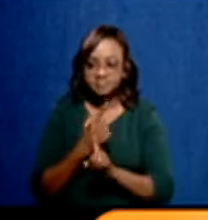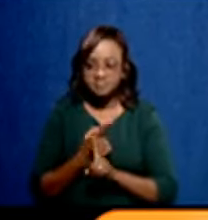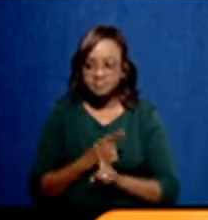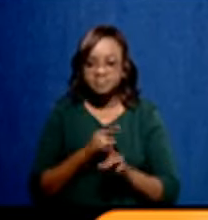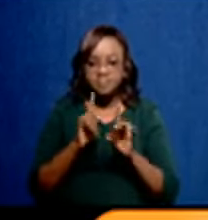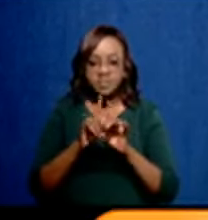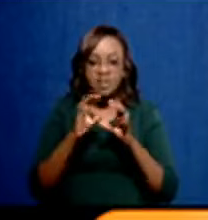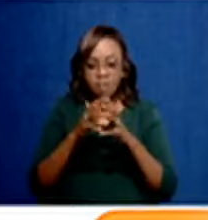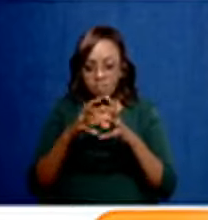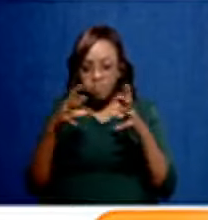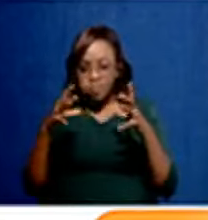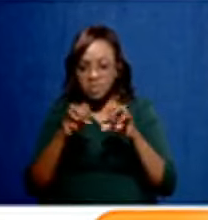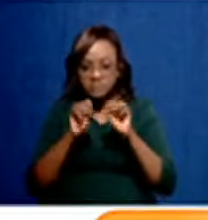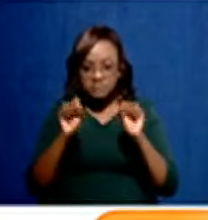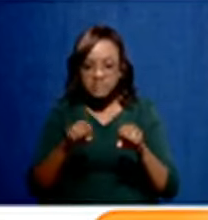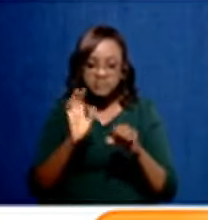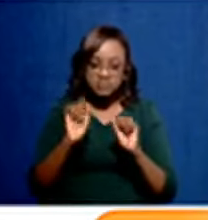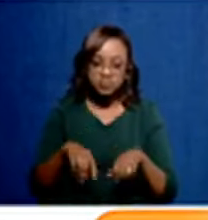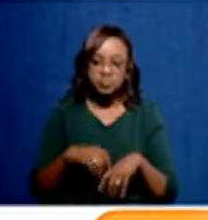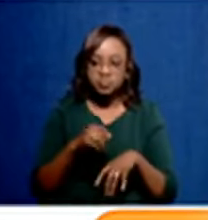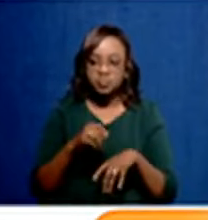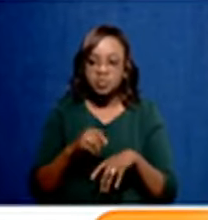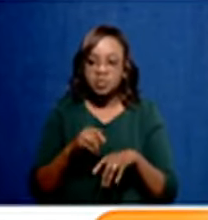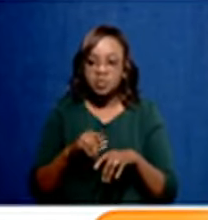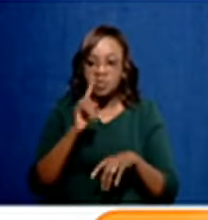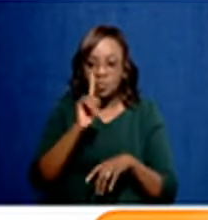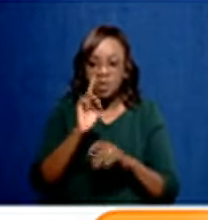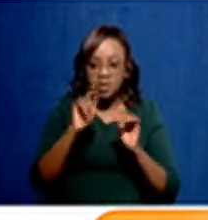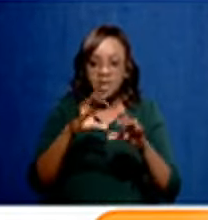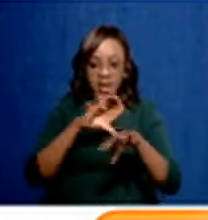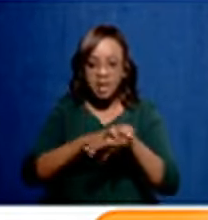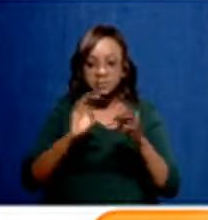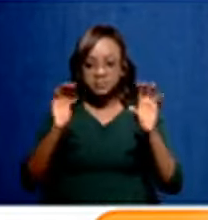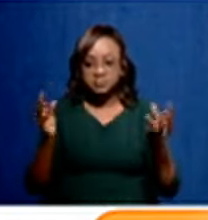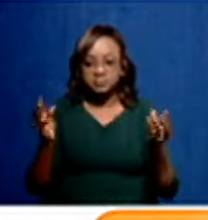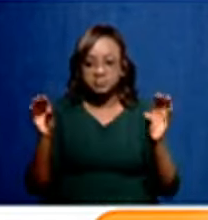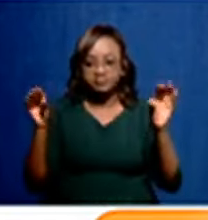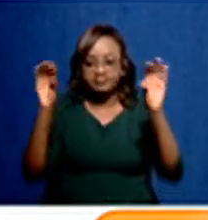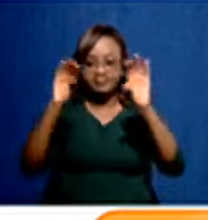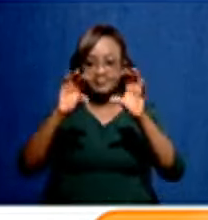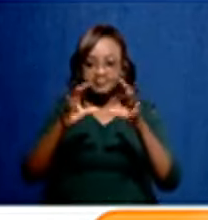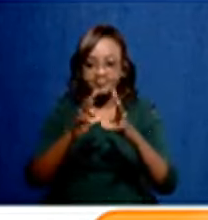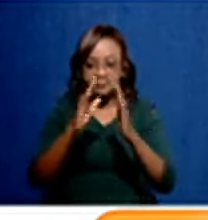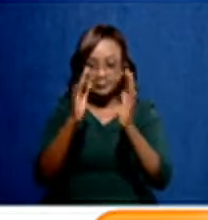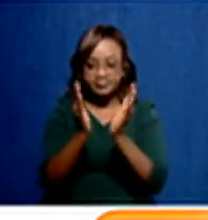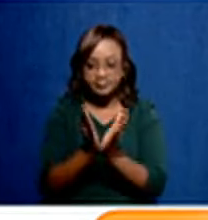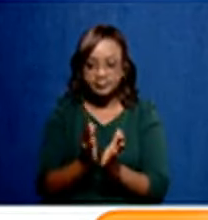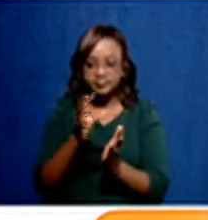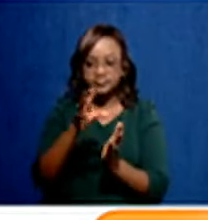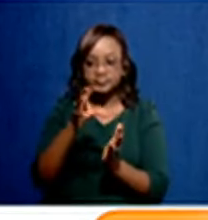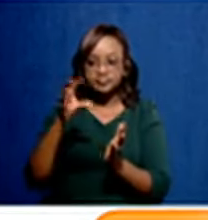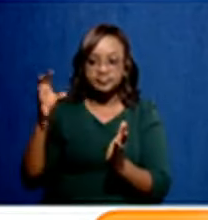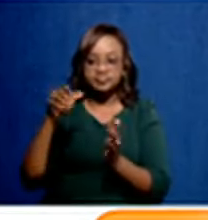na ukubwa wake. Kuna moja ambayo inapatikana nje ya ukuta wa uzazi, inaitwa serosal. Kuna inapatikana kwa misuli